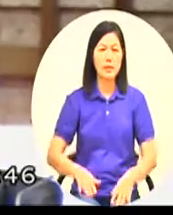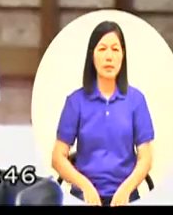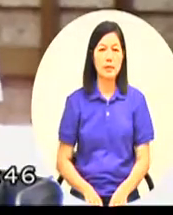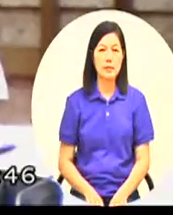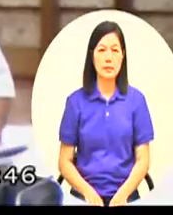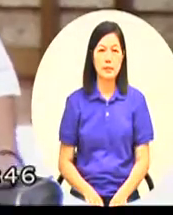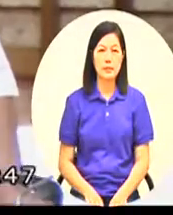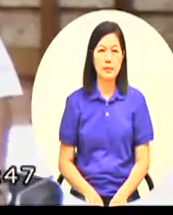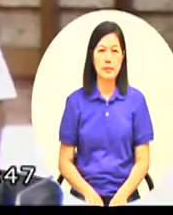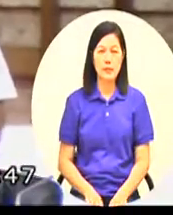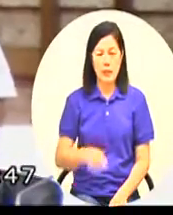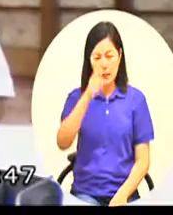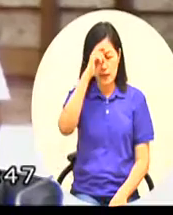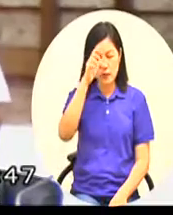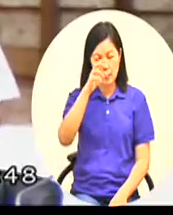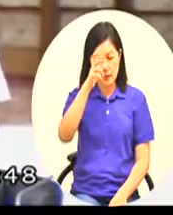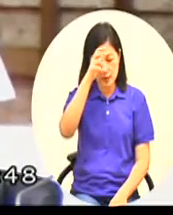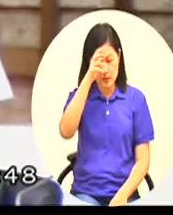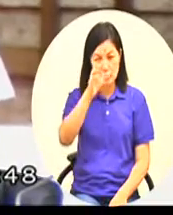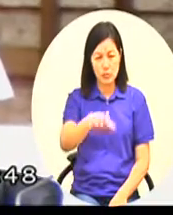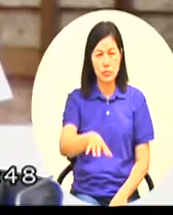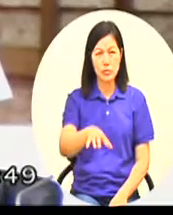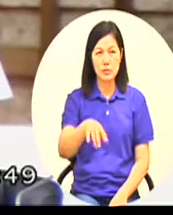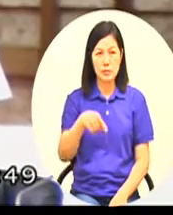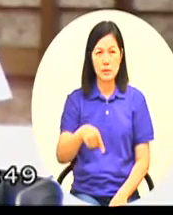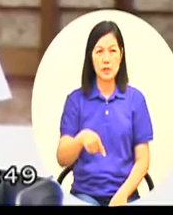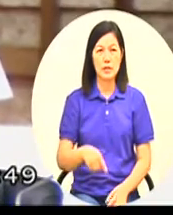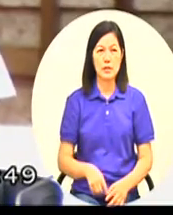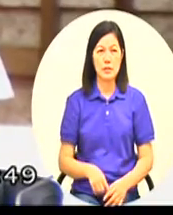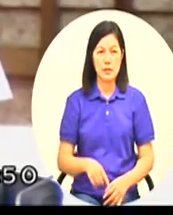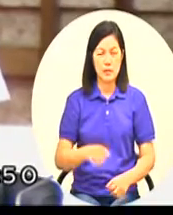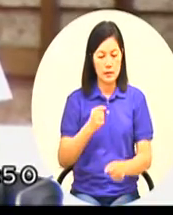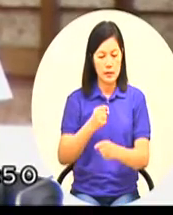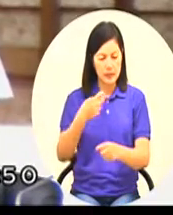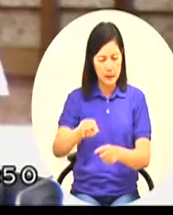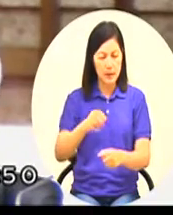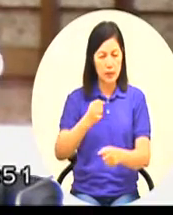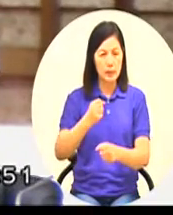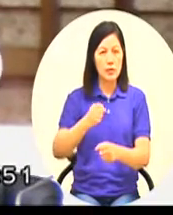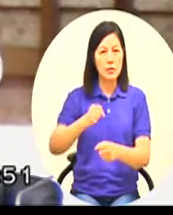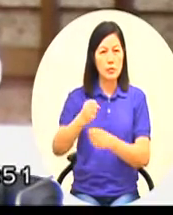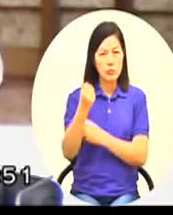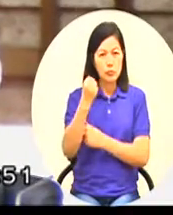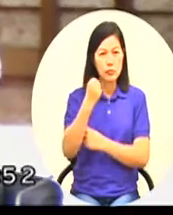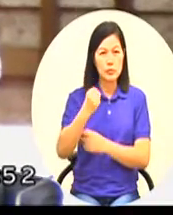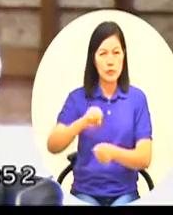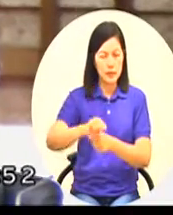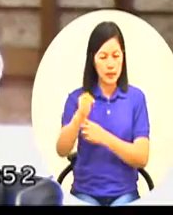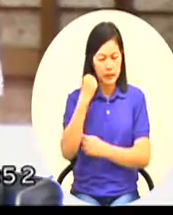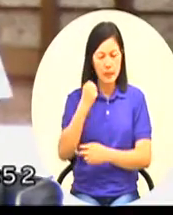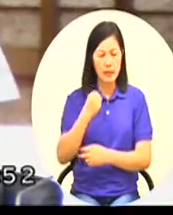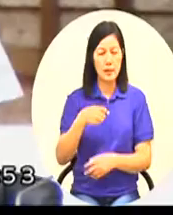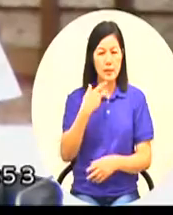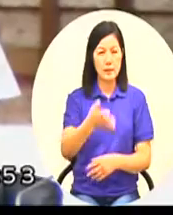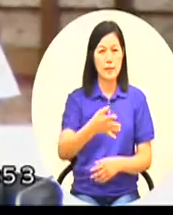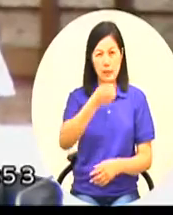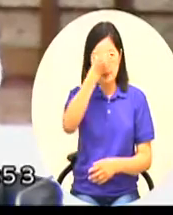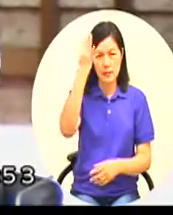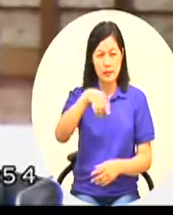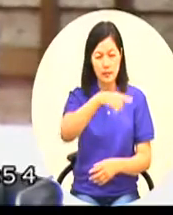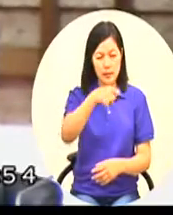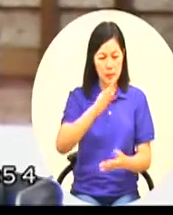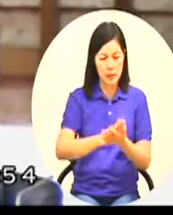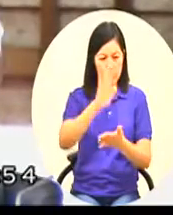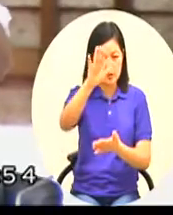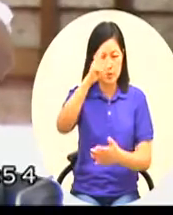我希望警察局能够在这上面再做一个努力，再做一个加强，给予青少年是国家未来的希望。这